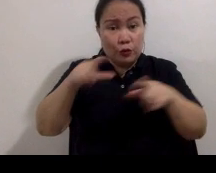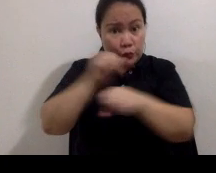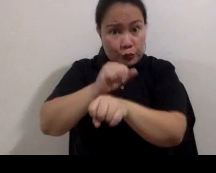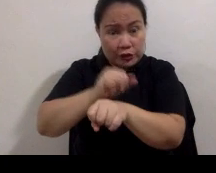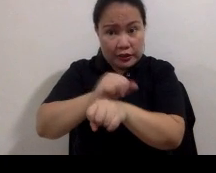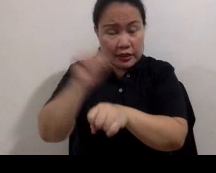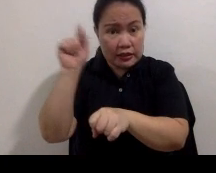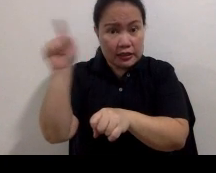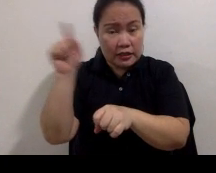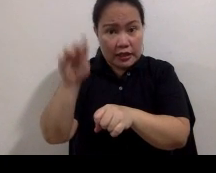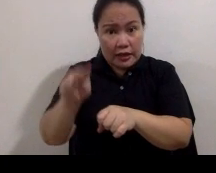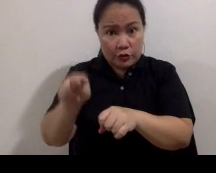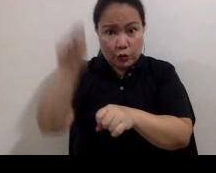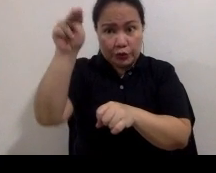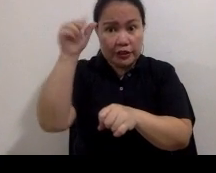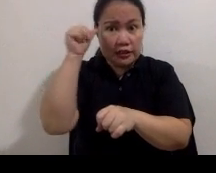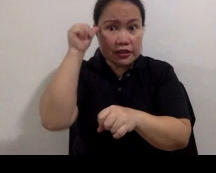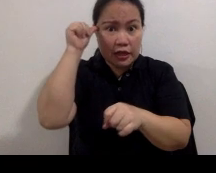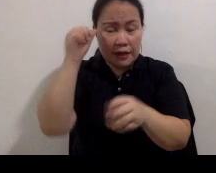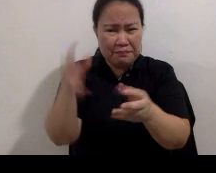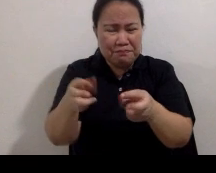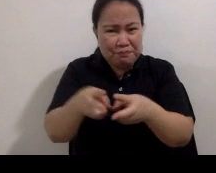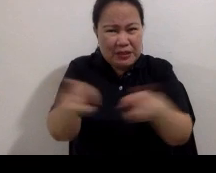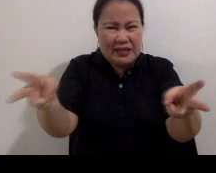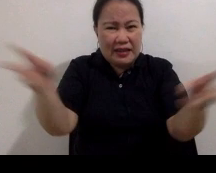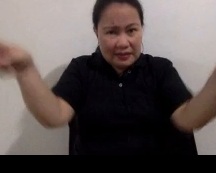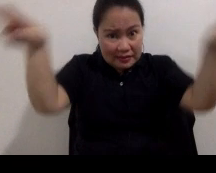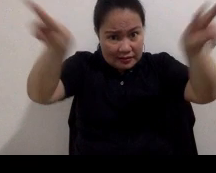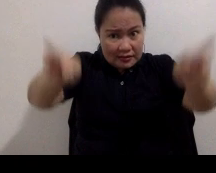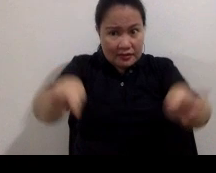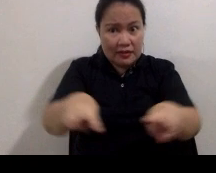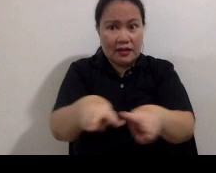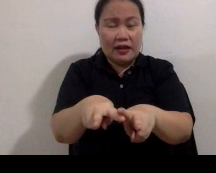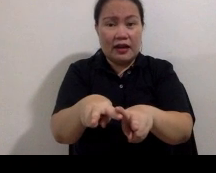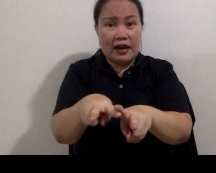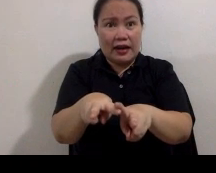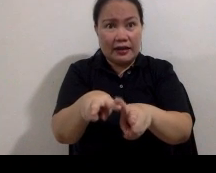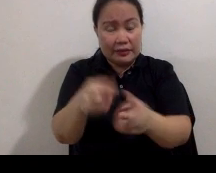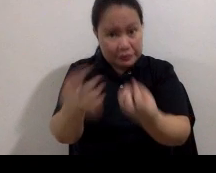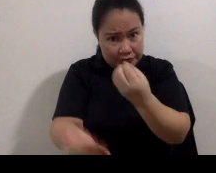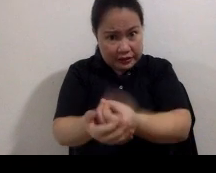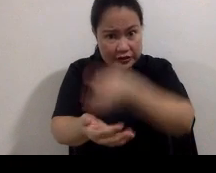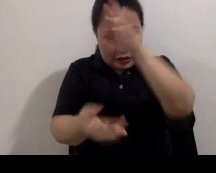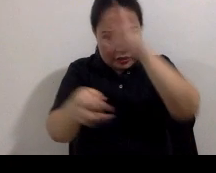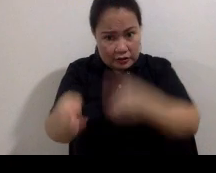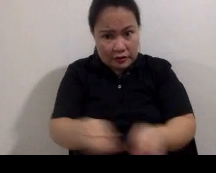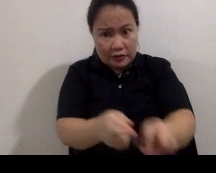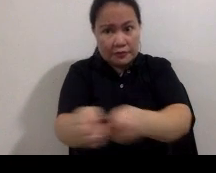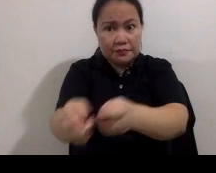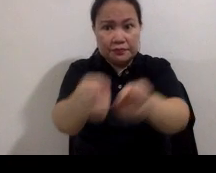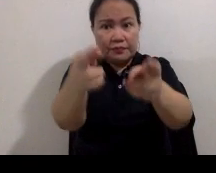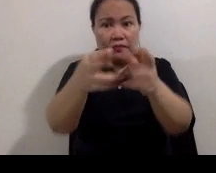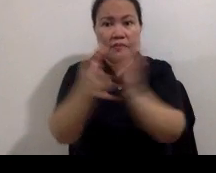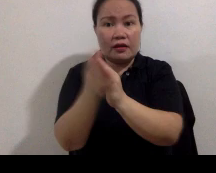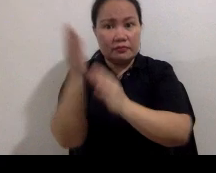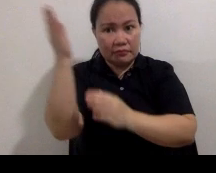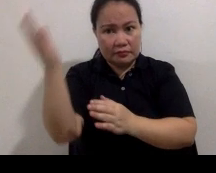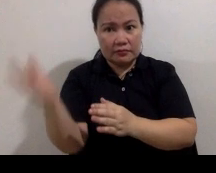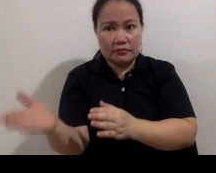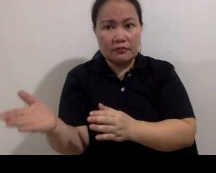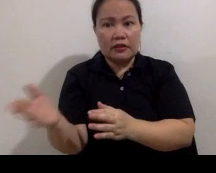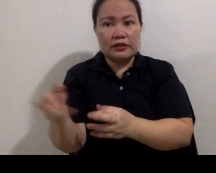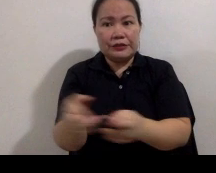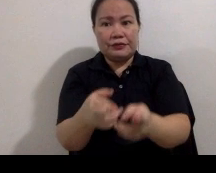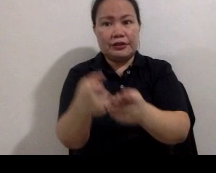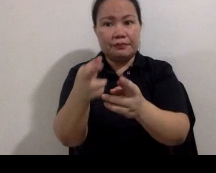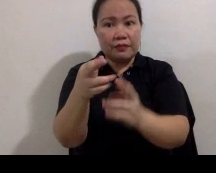ito. Naglalakihan ang mga kapatagan at lambak na pinagyayaman ng mga ilog ng Indus, Ganges at